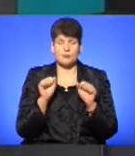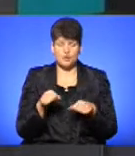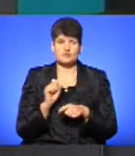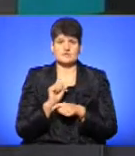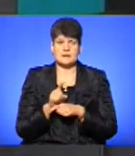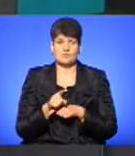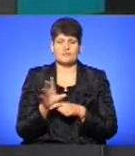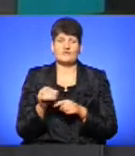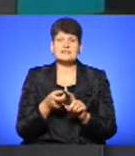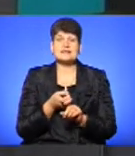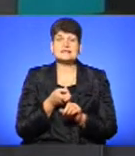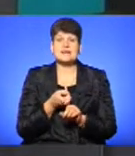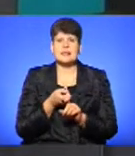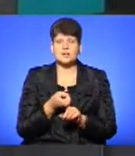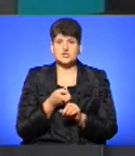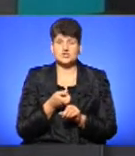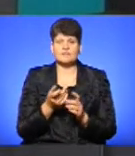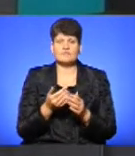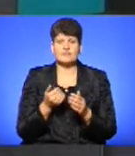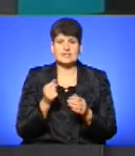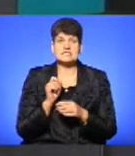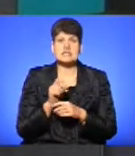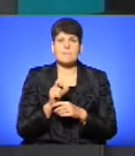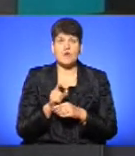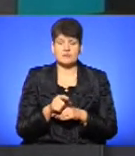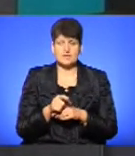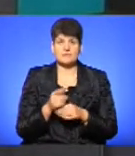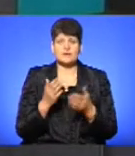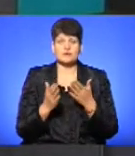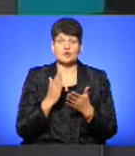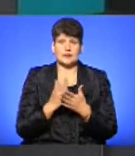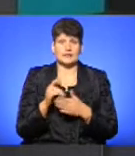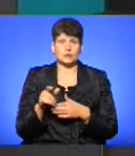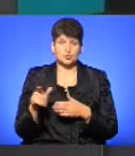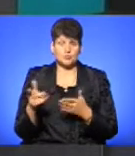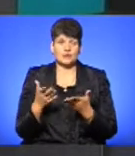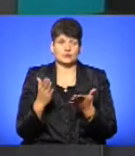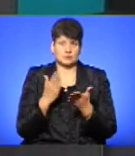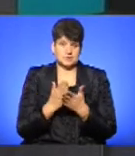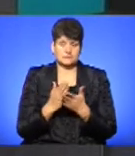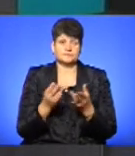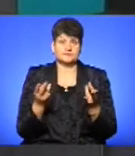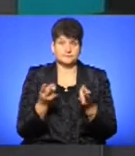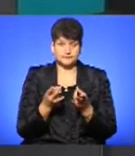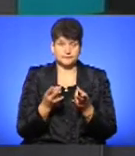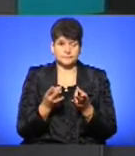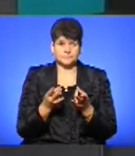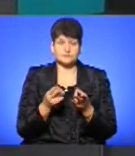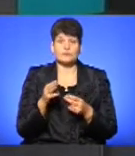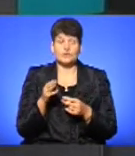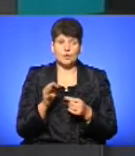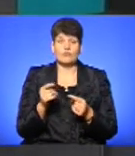замовити. Все залежить від замовників. Якщо є люди, якщо є попит вакцини, то,